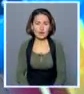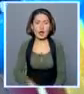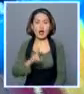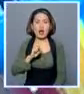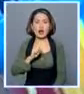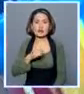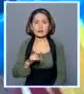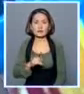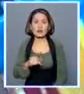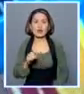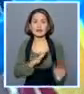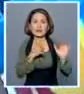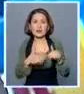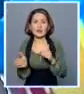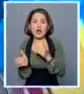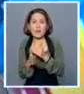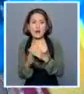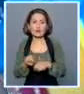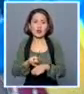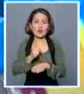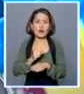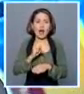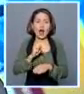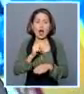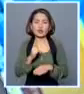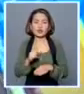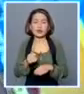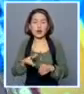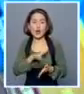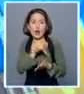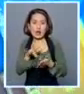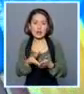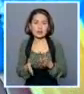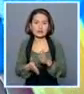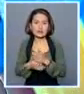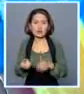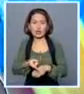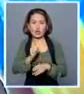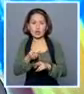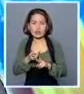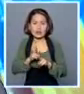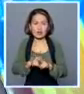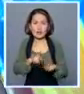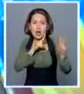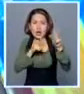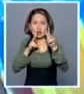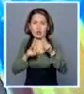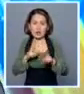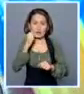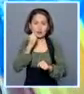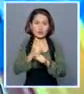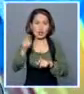Каспий теңізінен балық аулап жүрген атыраулық балықшылар қауіп қатерден аман. Жексенбі күні теңіз айлағын тікұшақпен шарлап шыққан төтенше